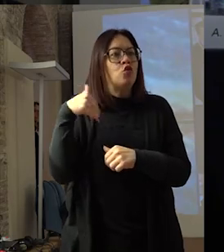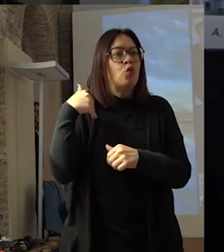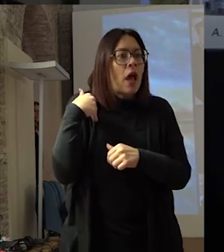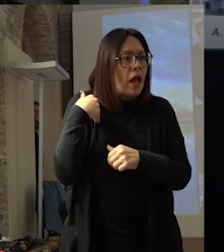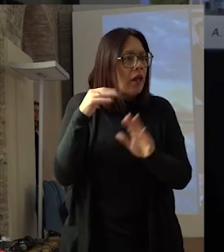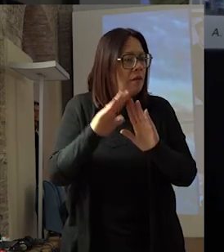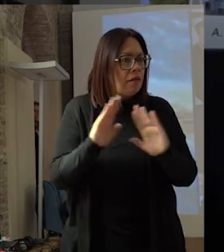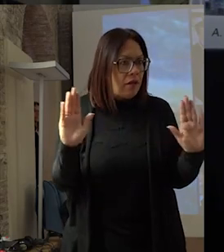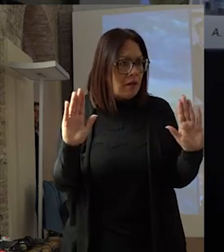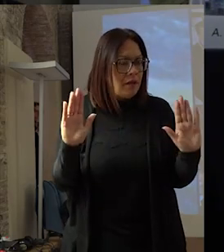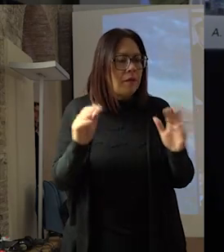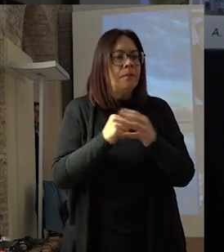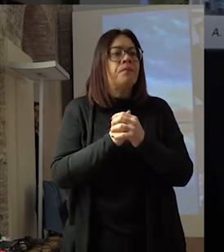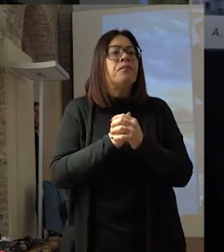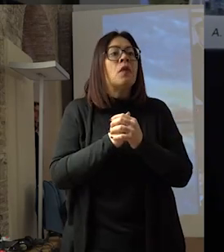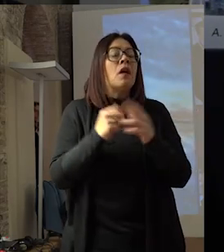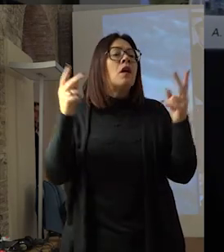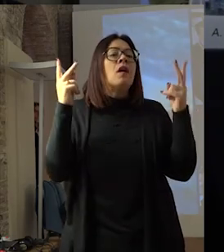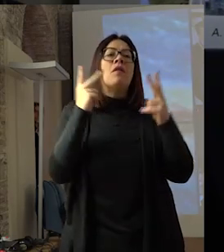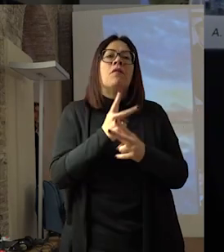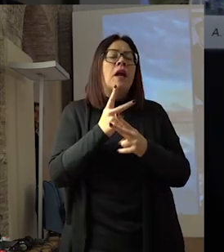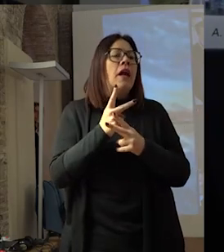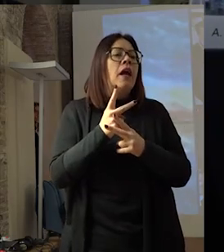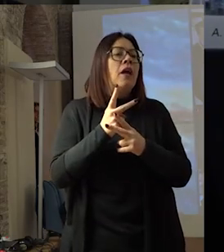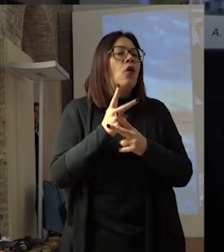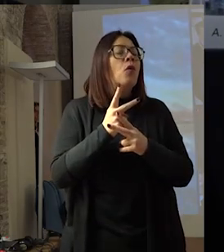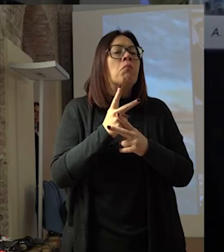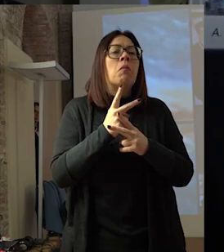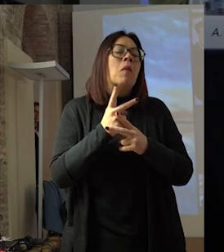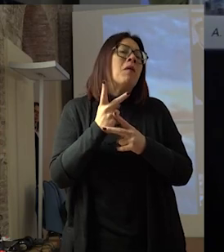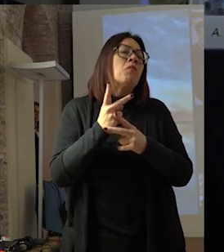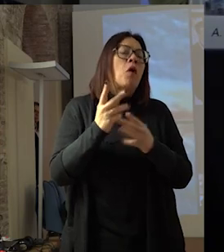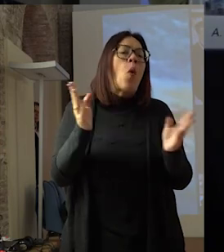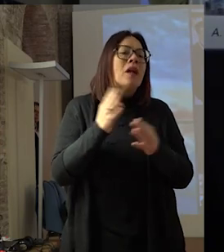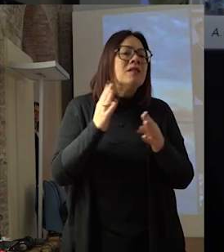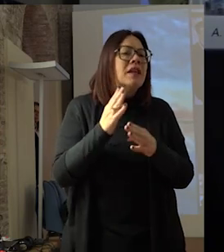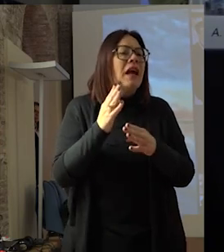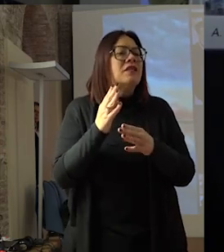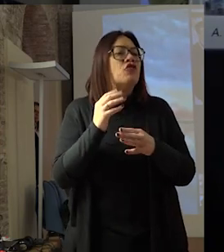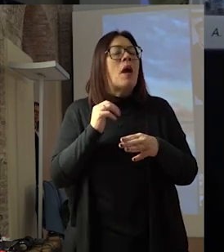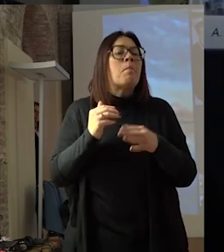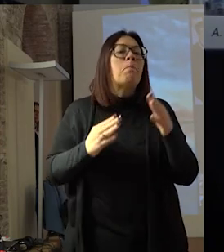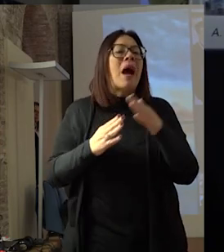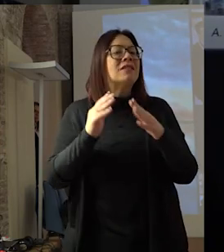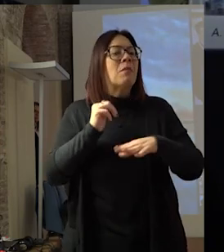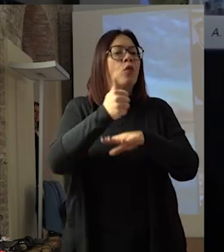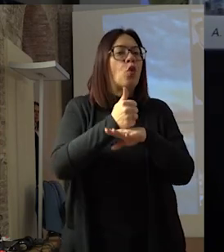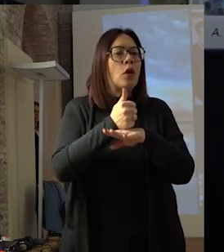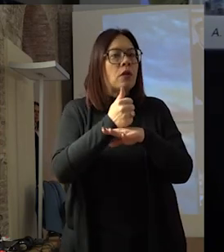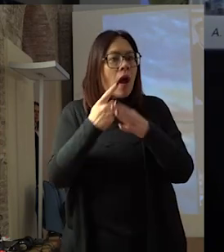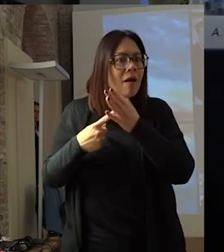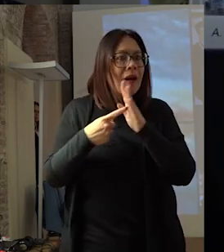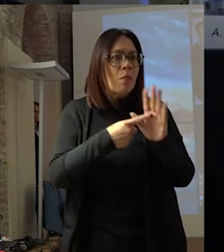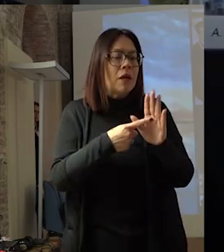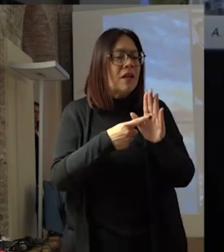privata avesse la massima autorità che lo rappresenta vicina a questi traguardi, credo